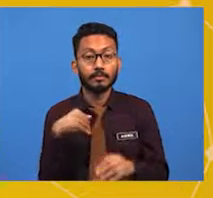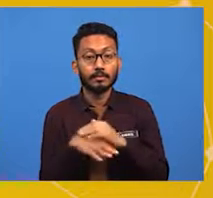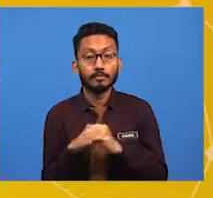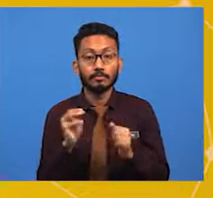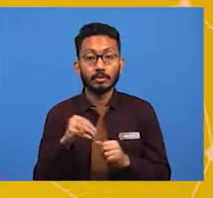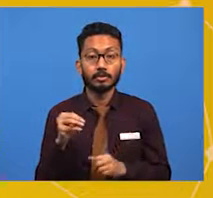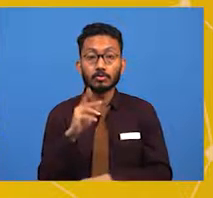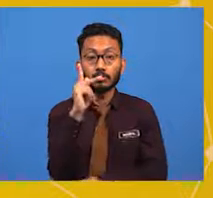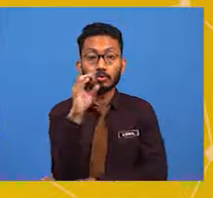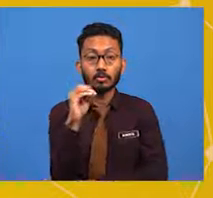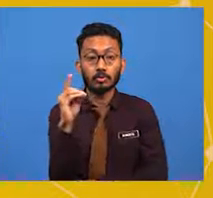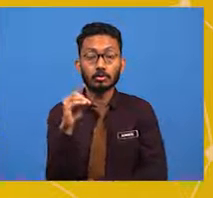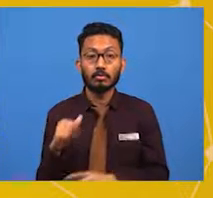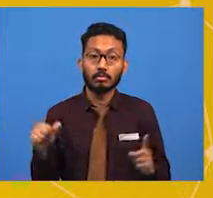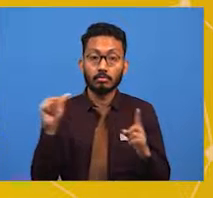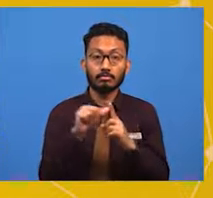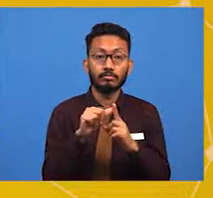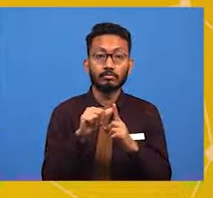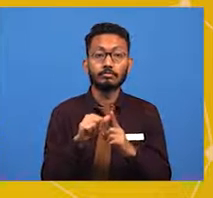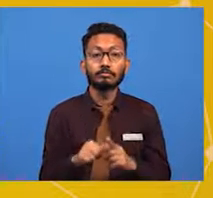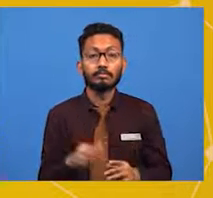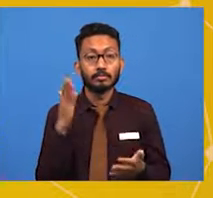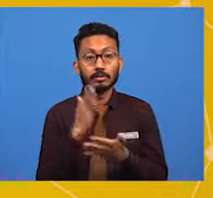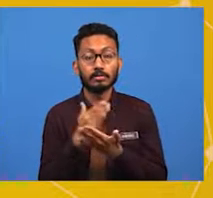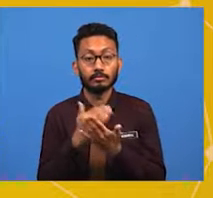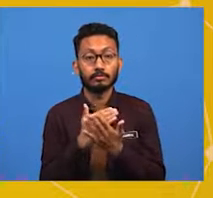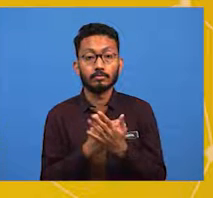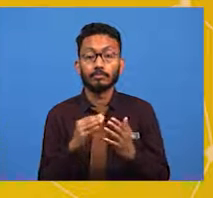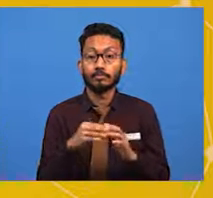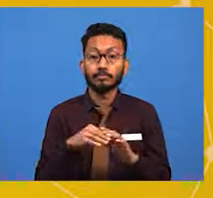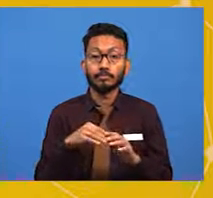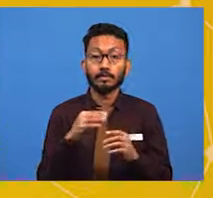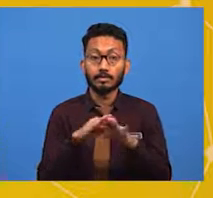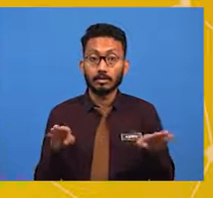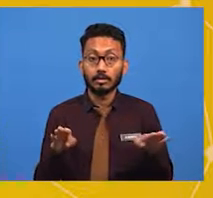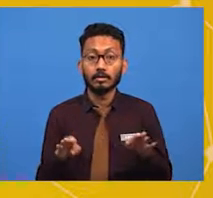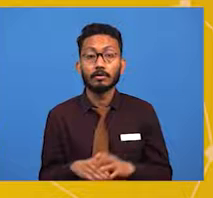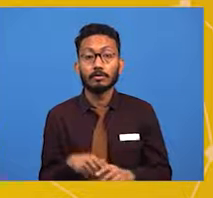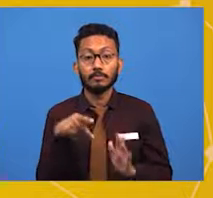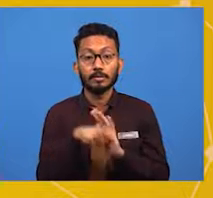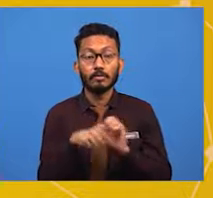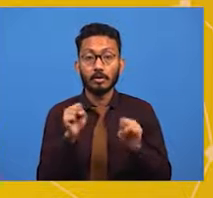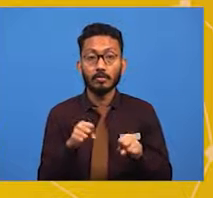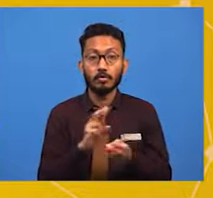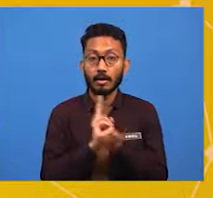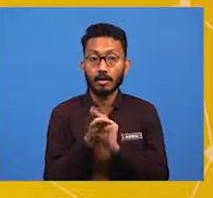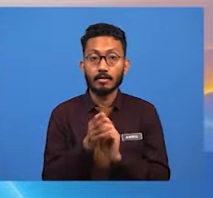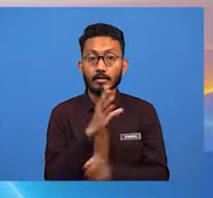3. Menyenaraikan perbezaan antara pemboleh ubah dan